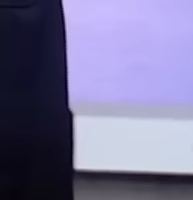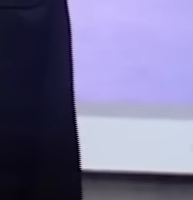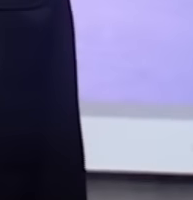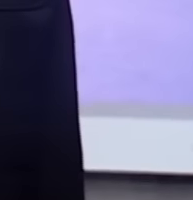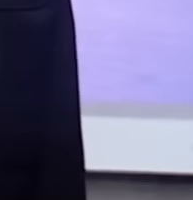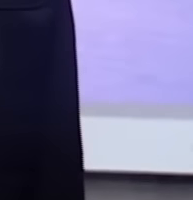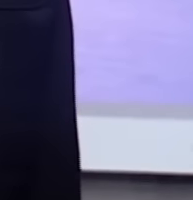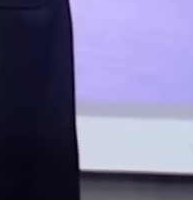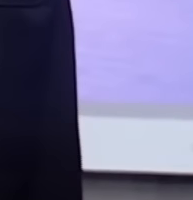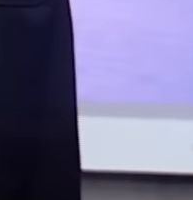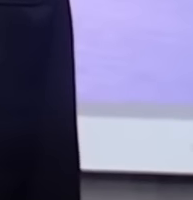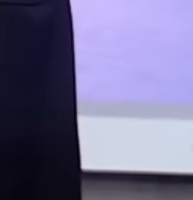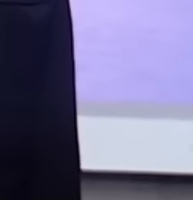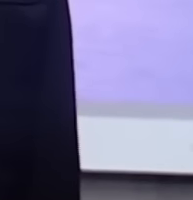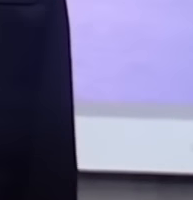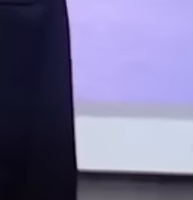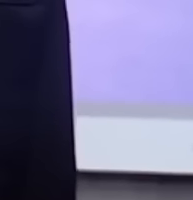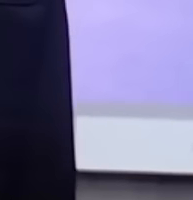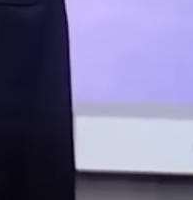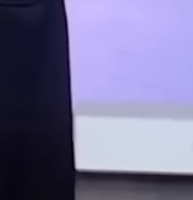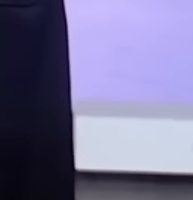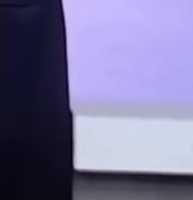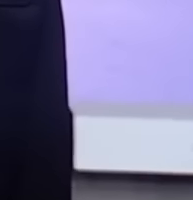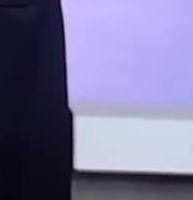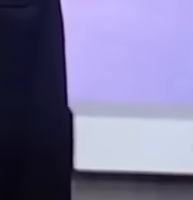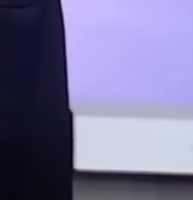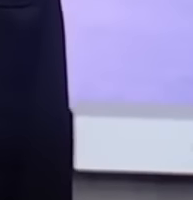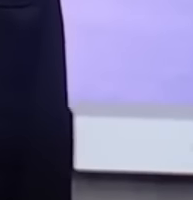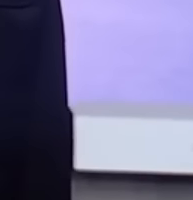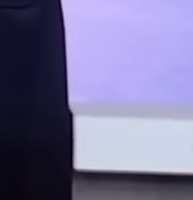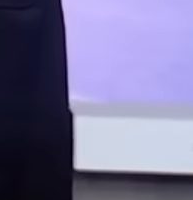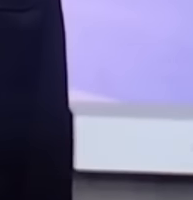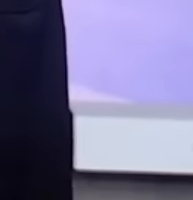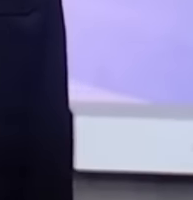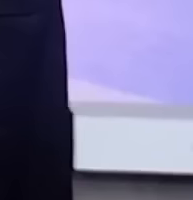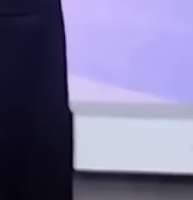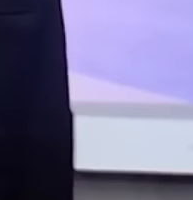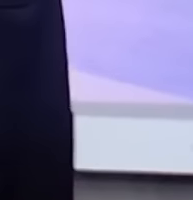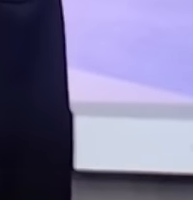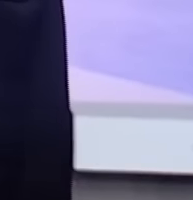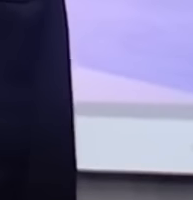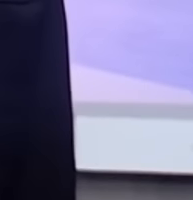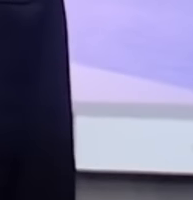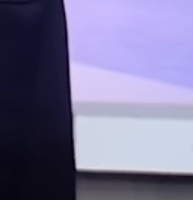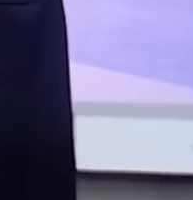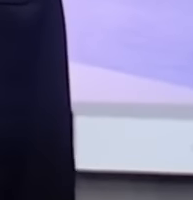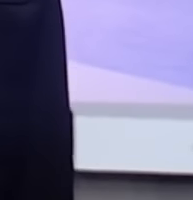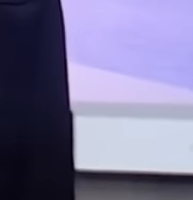maging saksi. Mag-subscribe sa GMA Integrated News sa YouTube at para sa mga kapuso abroad,